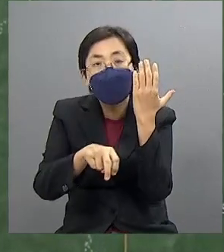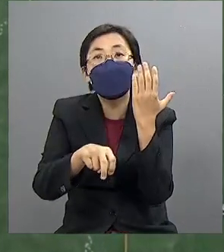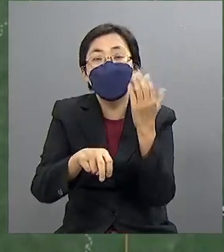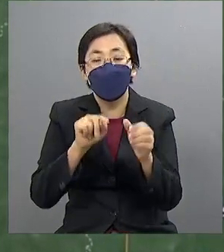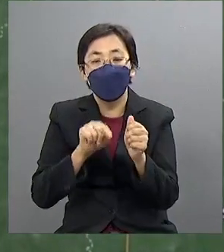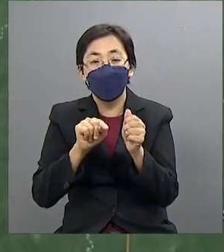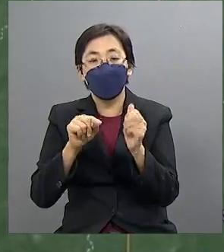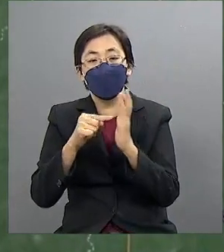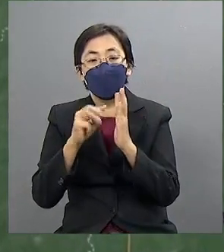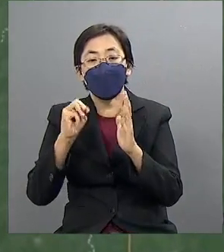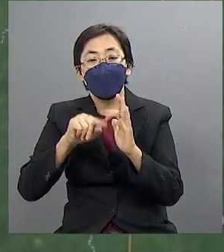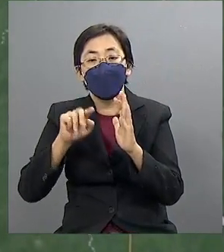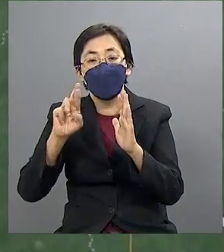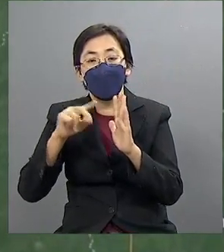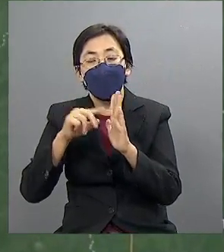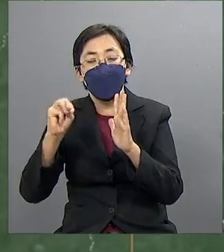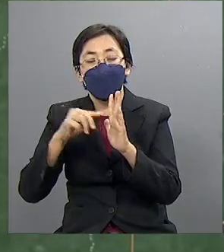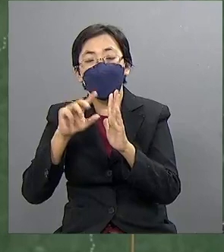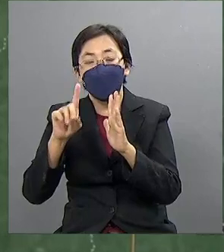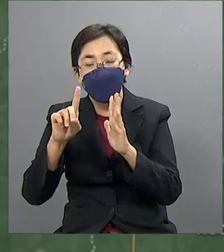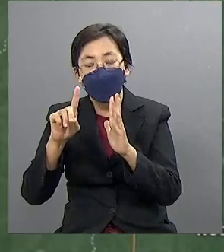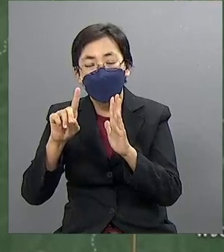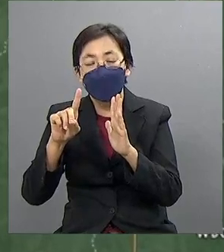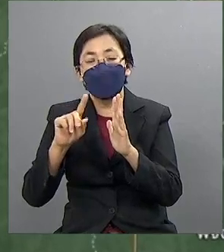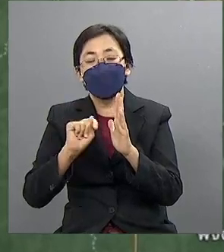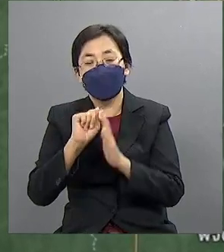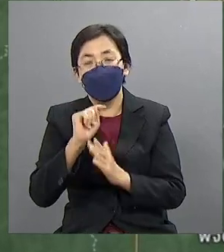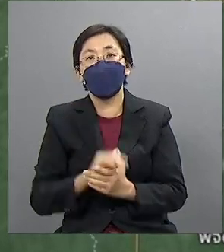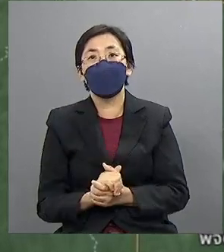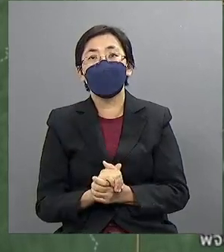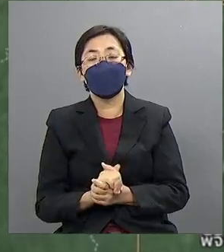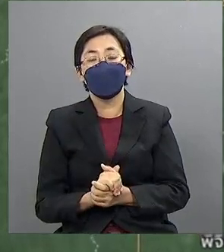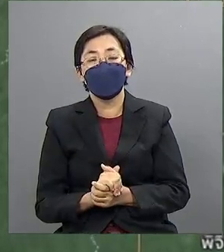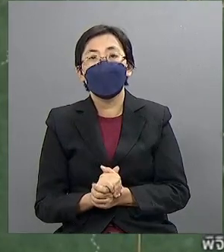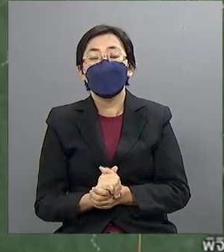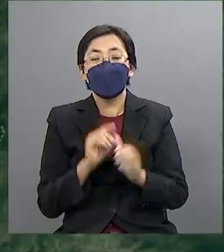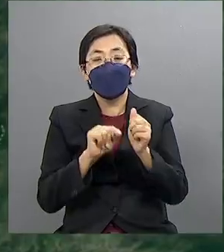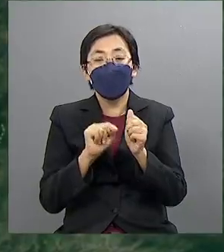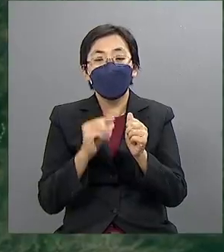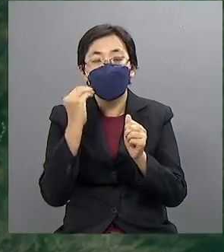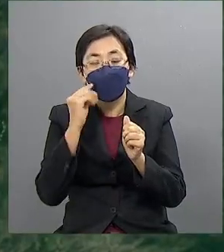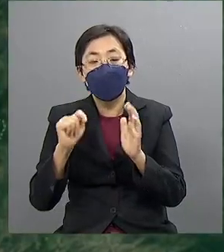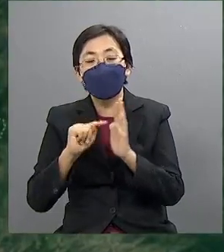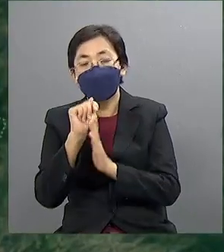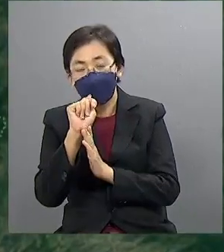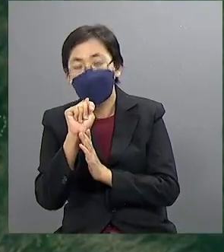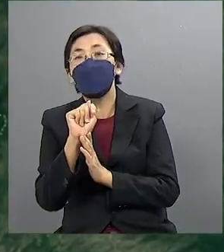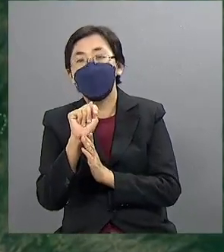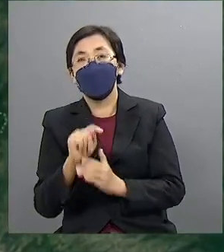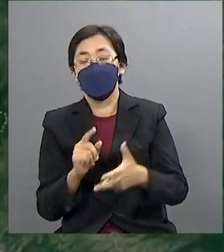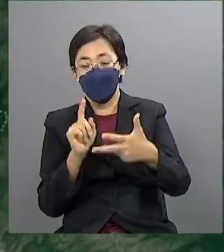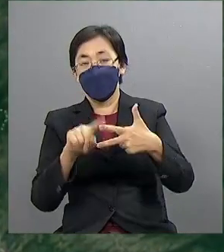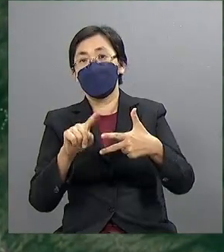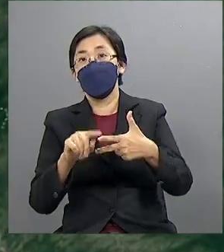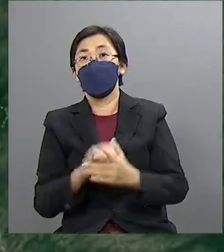ตากจะพักตามหมู่บ้านชนเผ่าหรือไปที่อำเภอบ้านตากเพื่อรอเข้าชั้นในประเทศ 2ช่องทาง